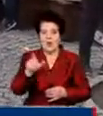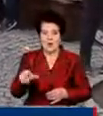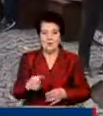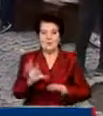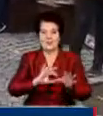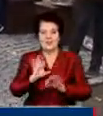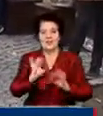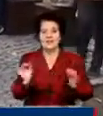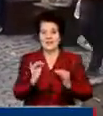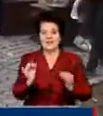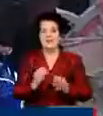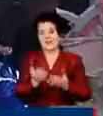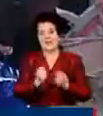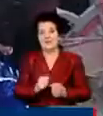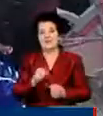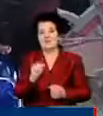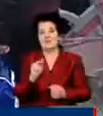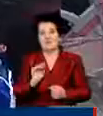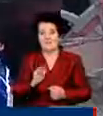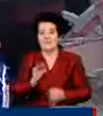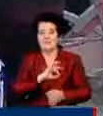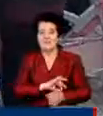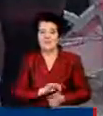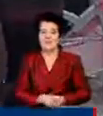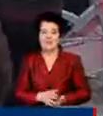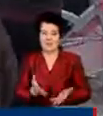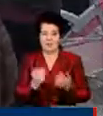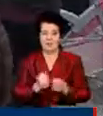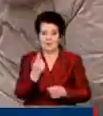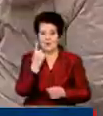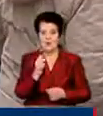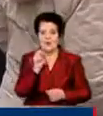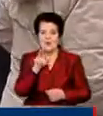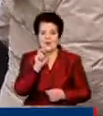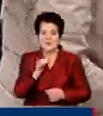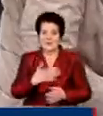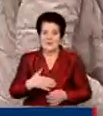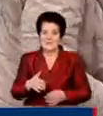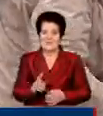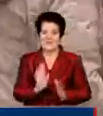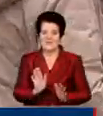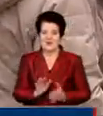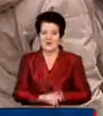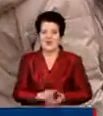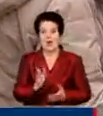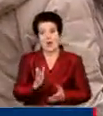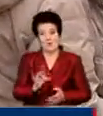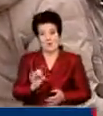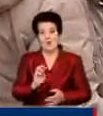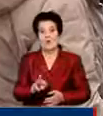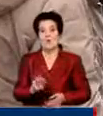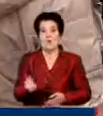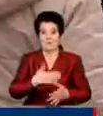aleagă ceva interesant, adică am ales și eu ceva, sper să-i fie de folos. Am reușit să iau una pentru nepoțica mea numai. Dar oricum îmi pare